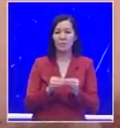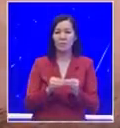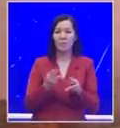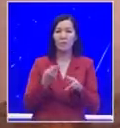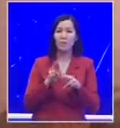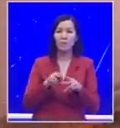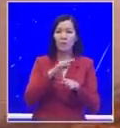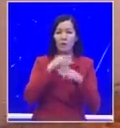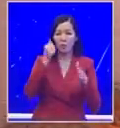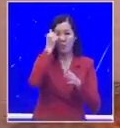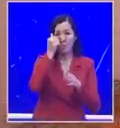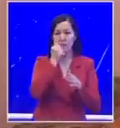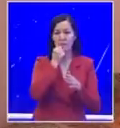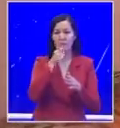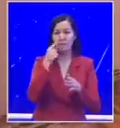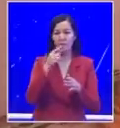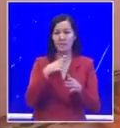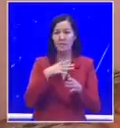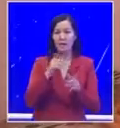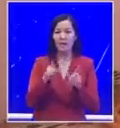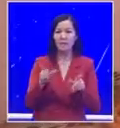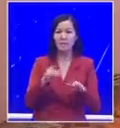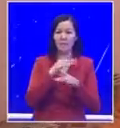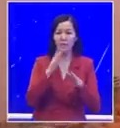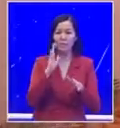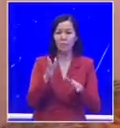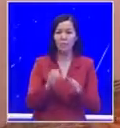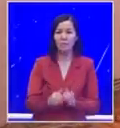Сондықтан көп-көп рахмет деймін сіздерге. Осында азаматтар көп болсын.